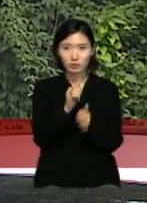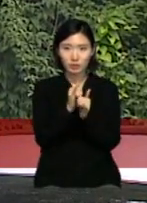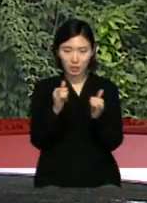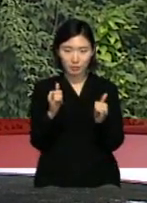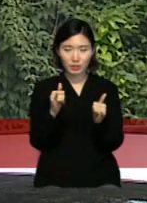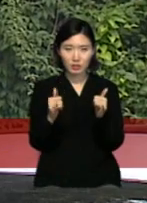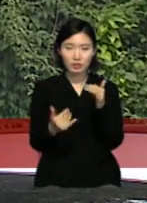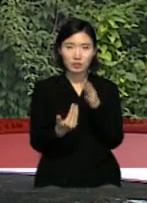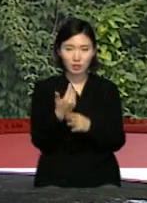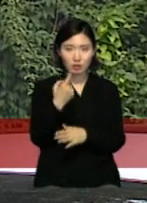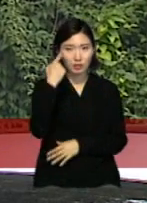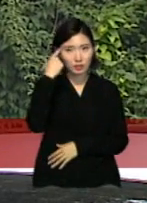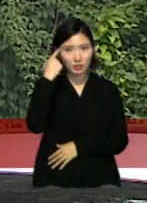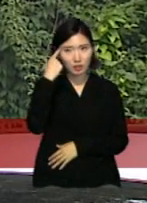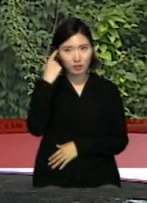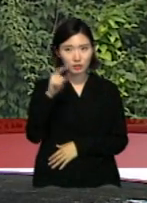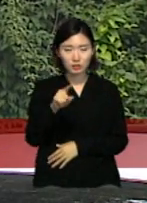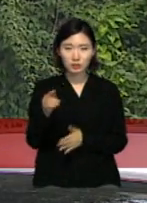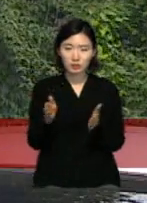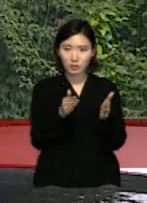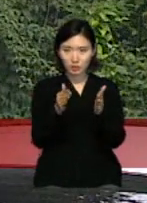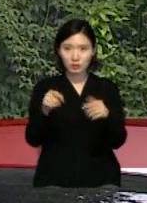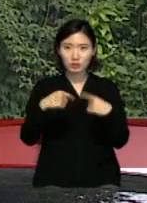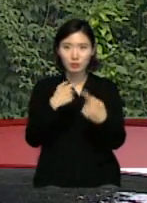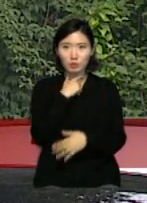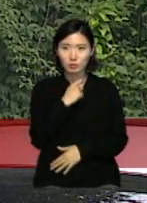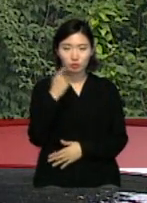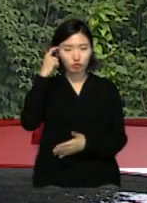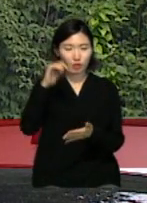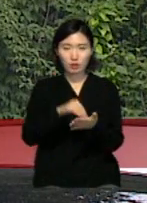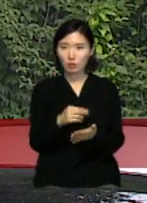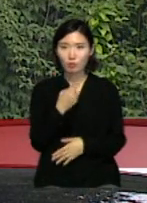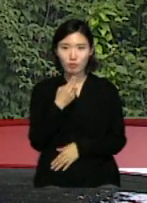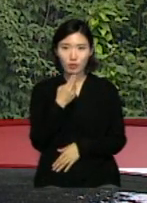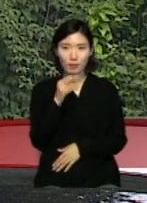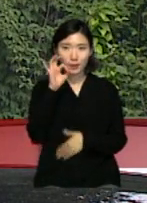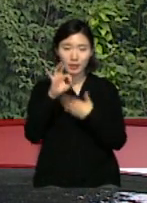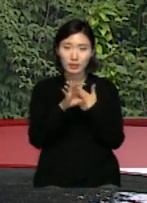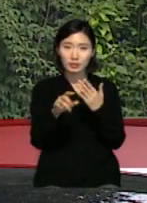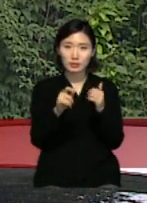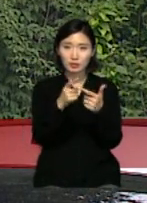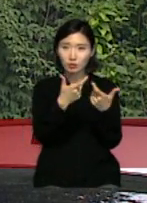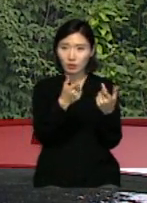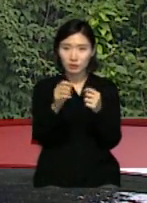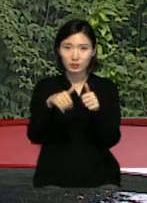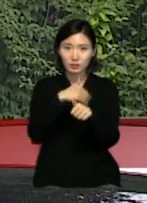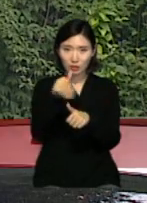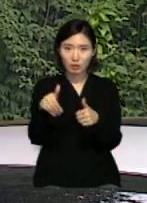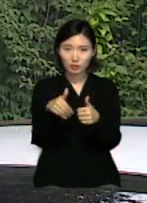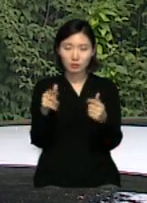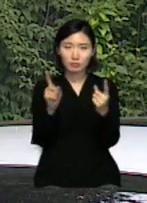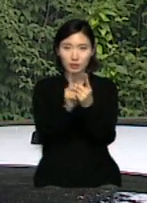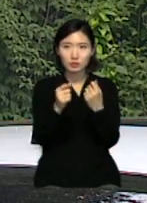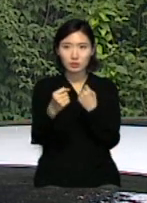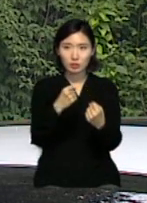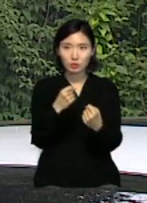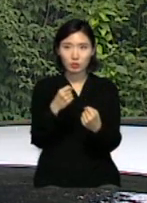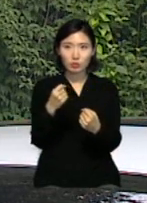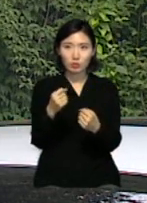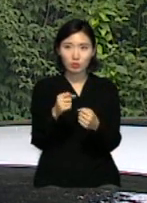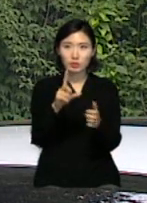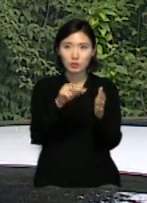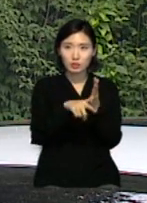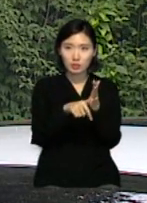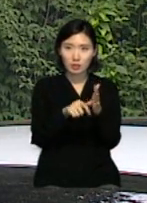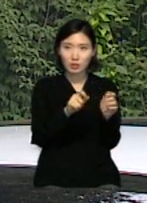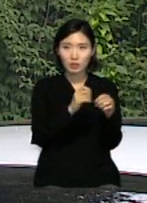거라고 생각해서 사실 그 길을 가고 싶었거든요. 후회는 안 하고 있고요. 만약 그 상황 다시 돌아갔더라도 시기가 좀